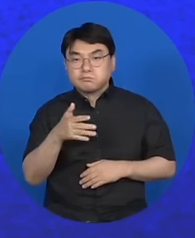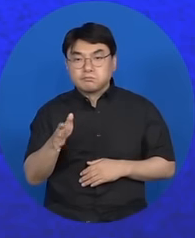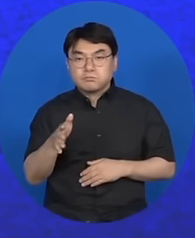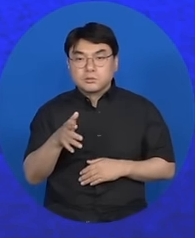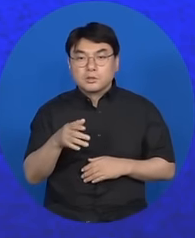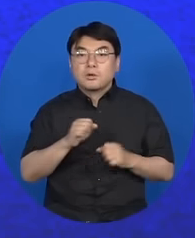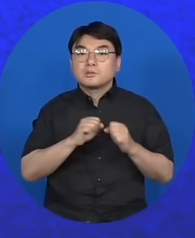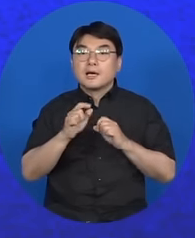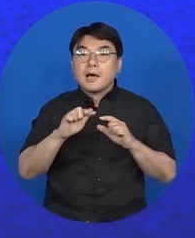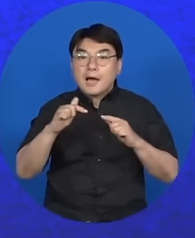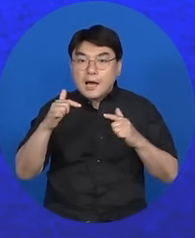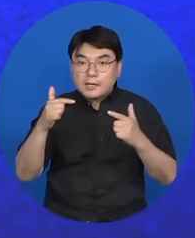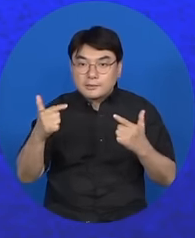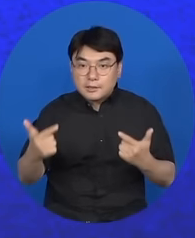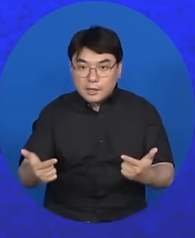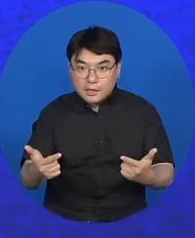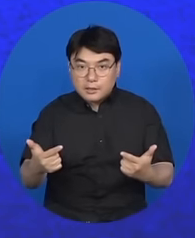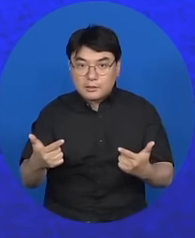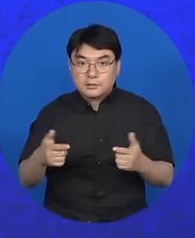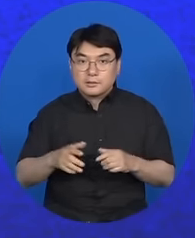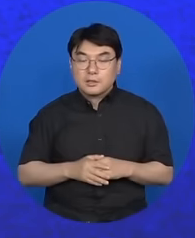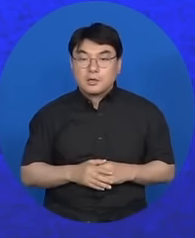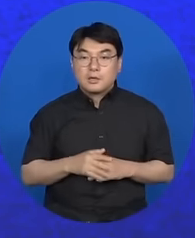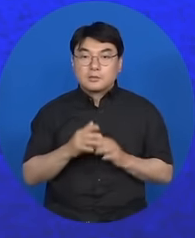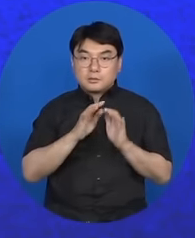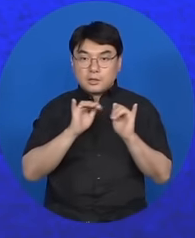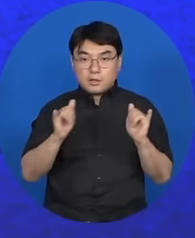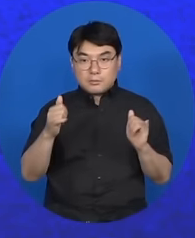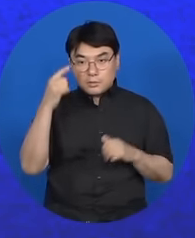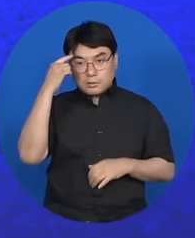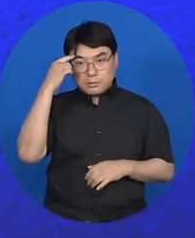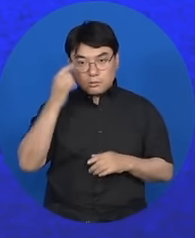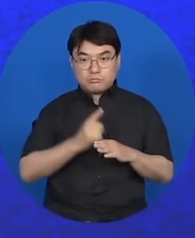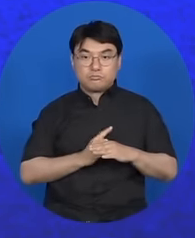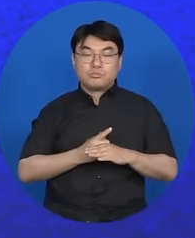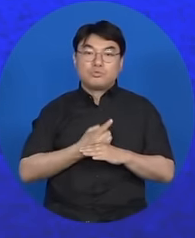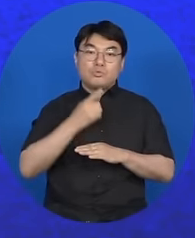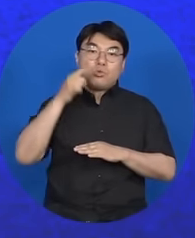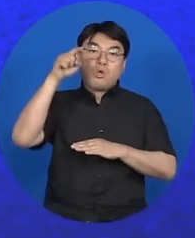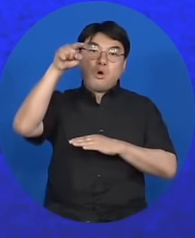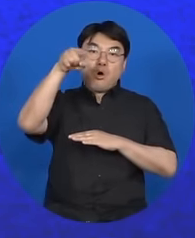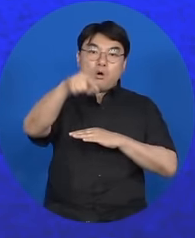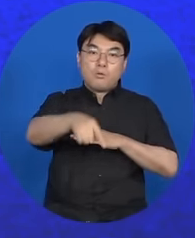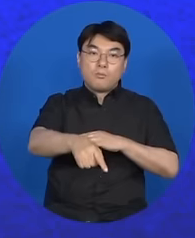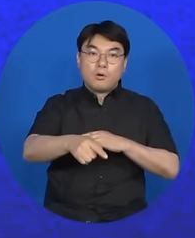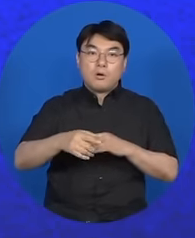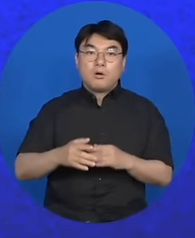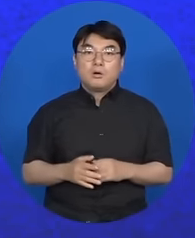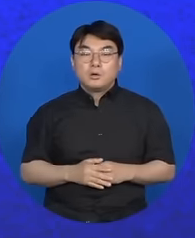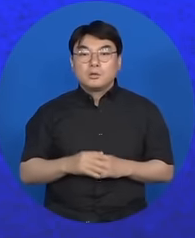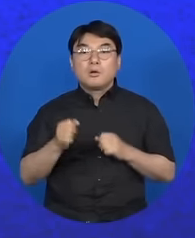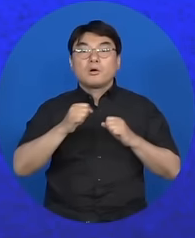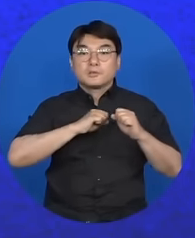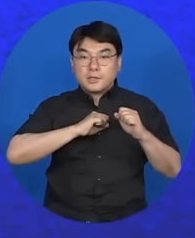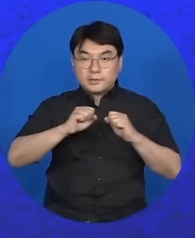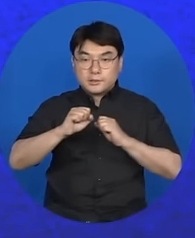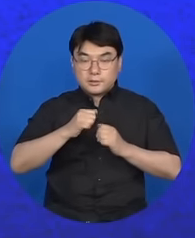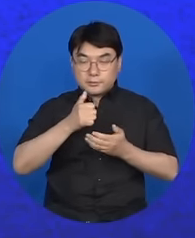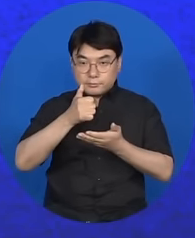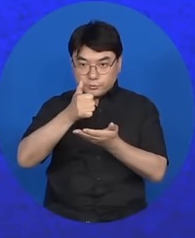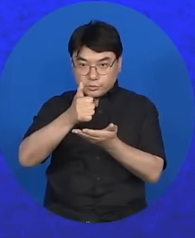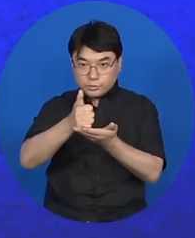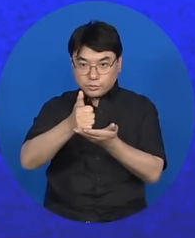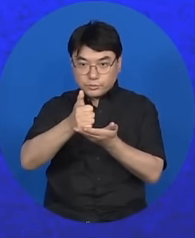뜻이 아니라 사람의 생각과 계획을 뛰어넘어서 그 이상으로 역사하시는 분이라는